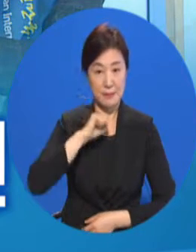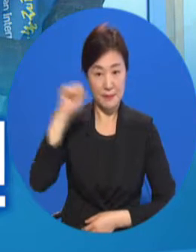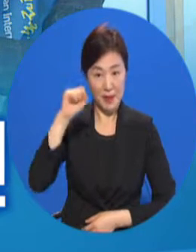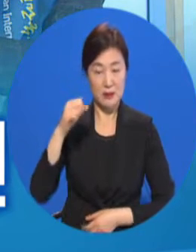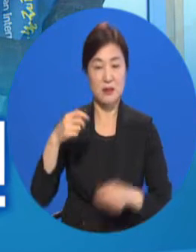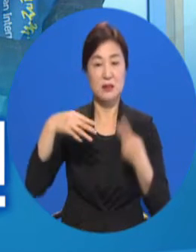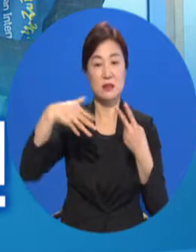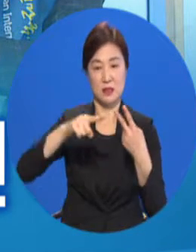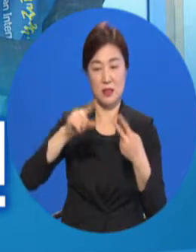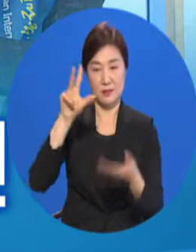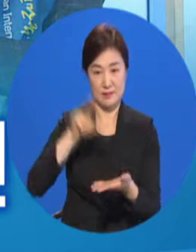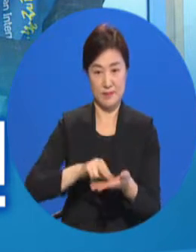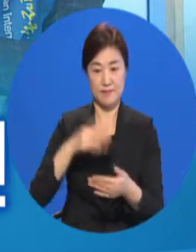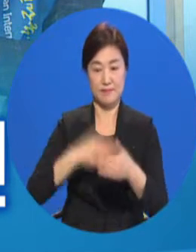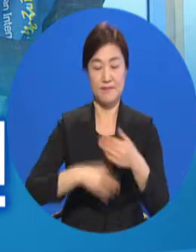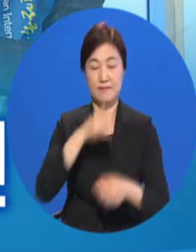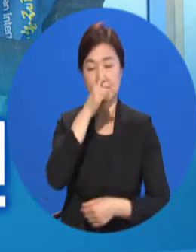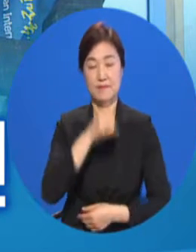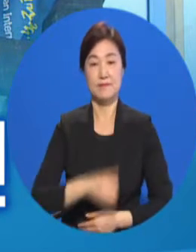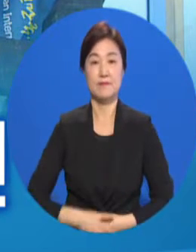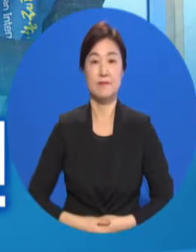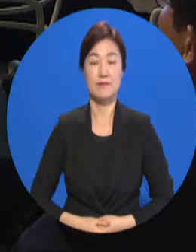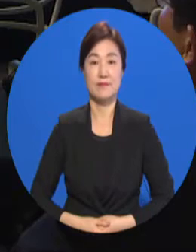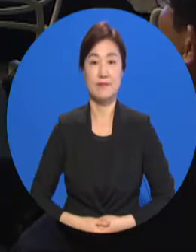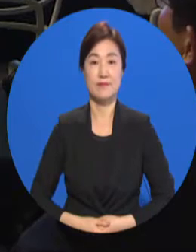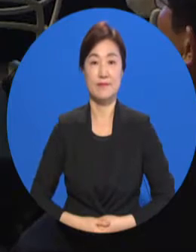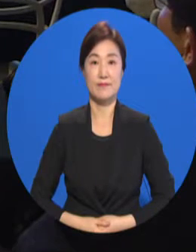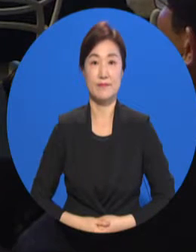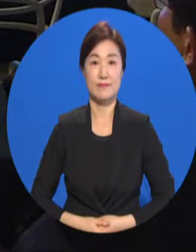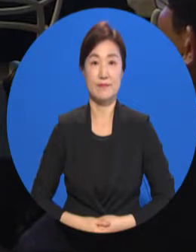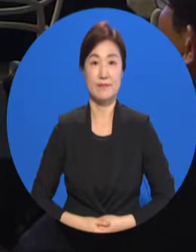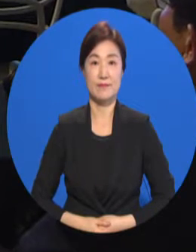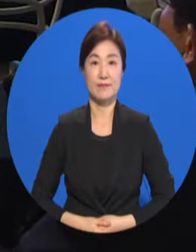남겨두고 있습니다. 박민주 기자가 취재했습니다.